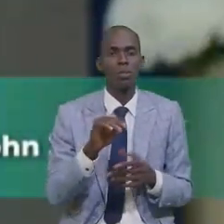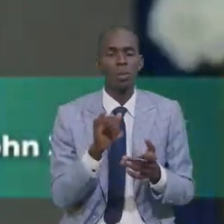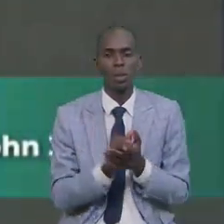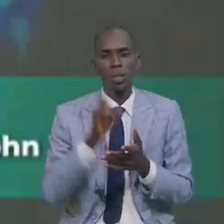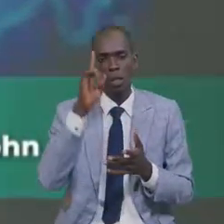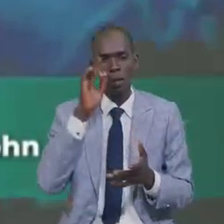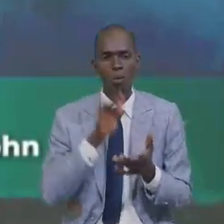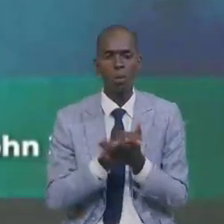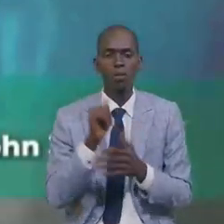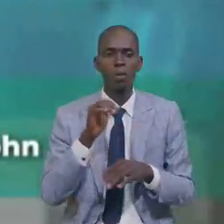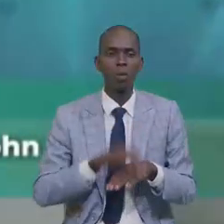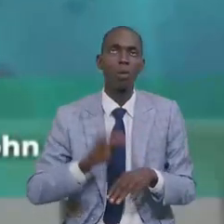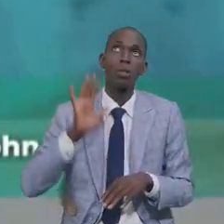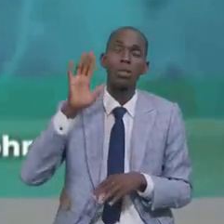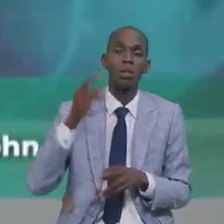qui croient en son nom,